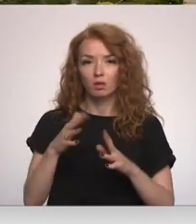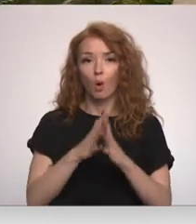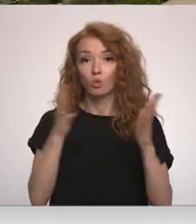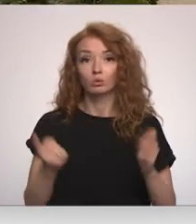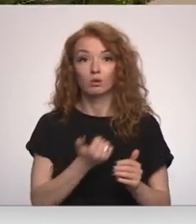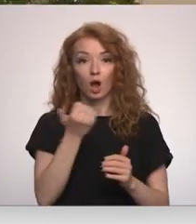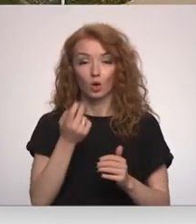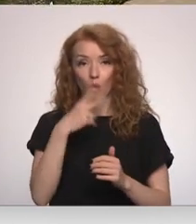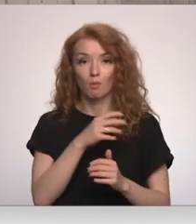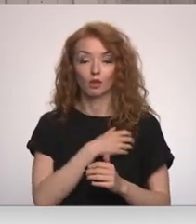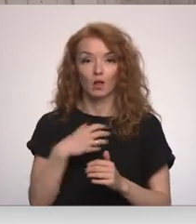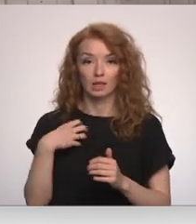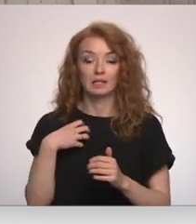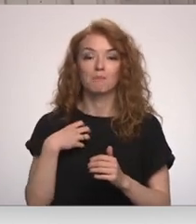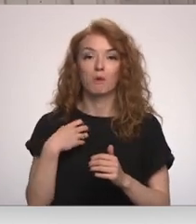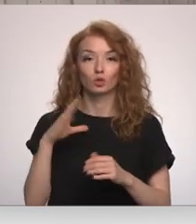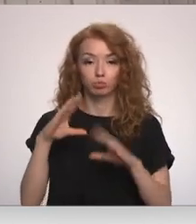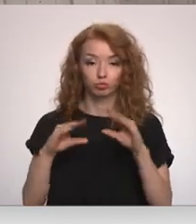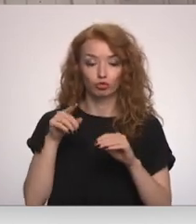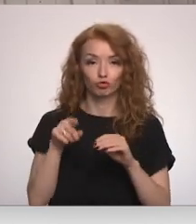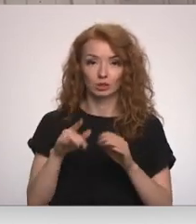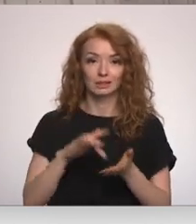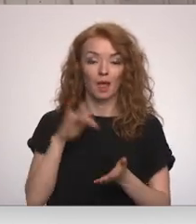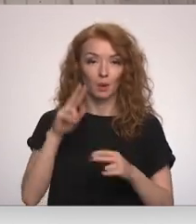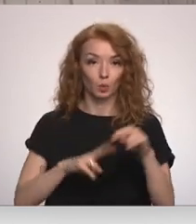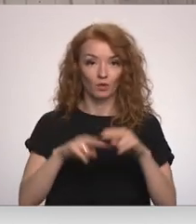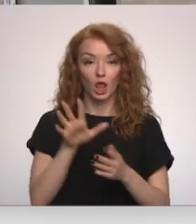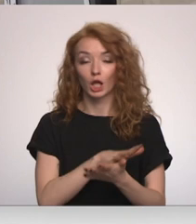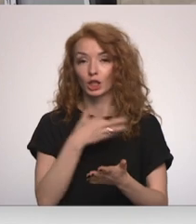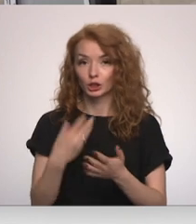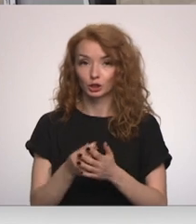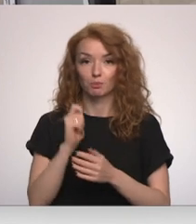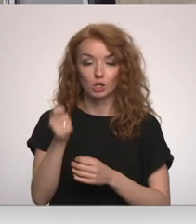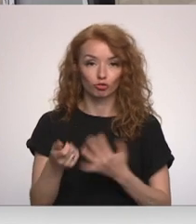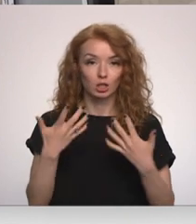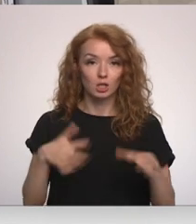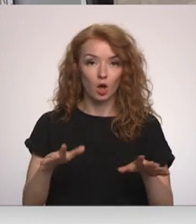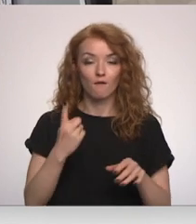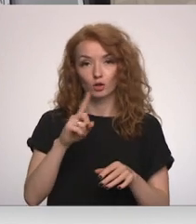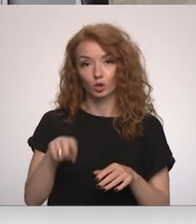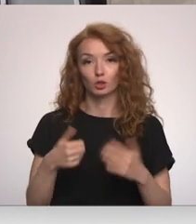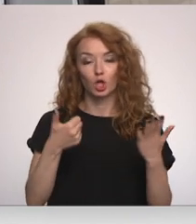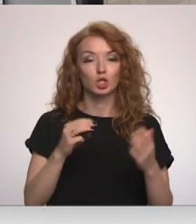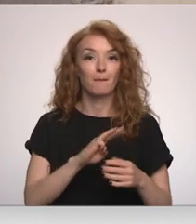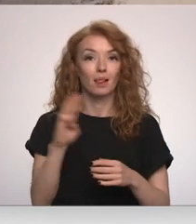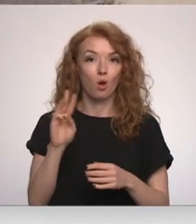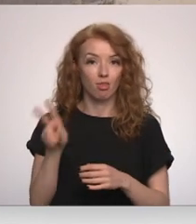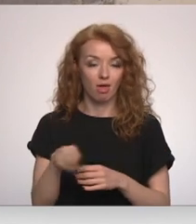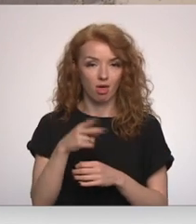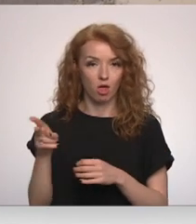un no pašvaldības budžeta rekreācijas centra būvniecībai līdz šim atvēlēti jau 1,6 miljoni